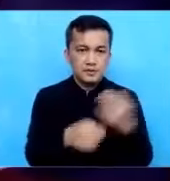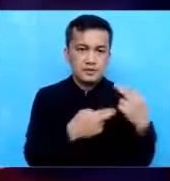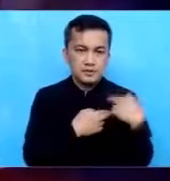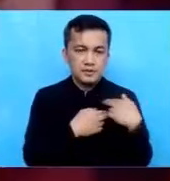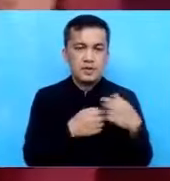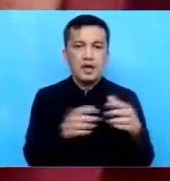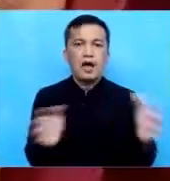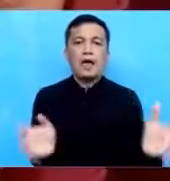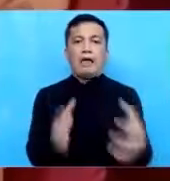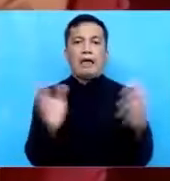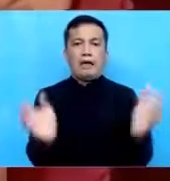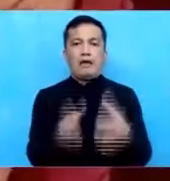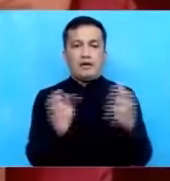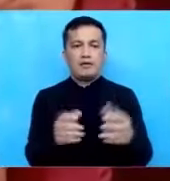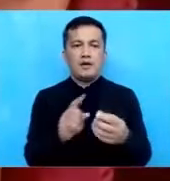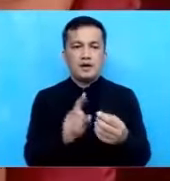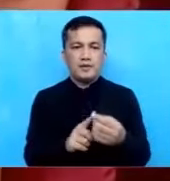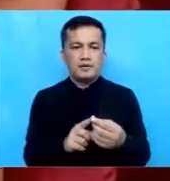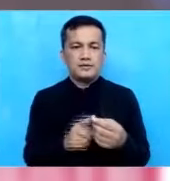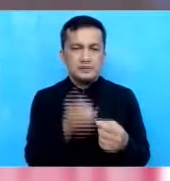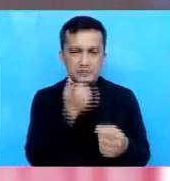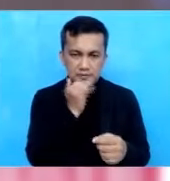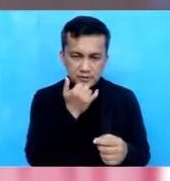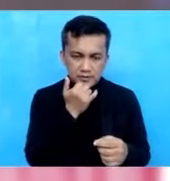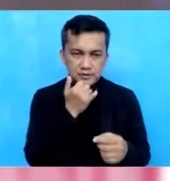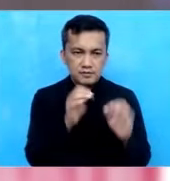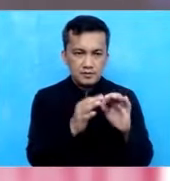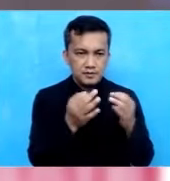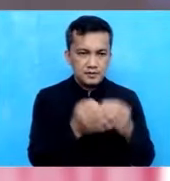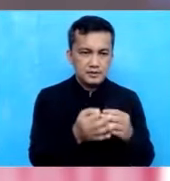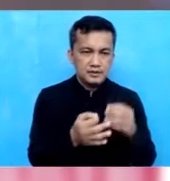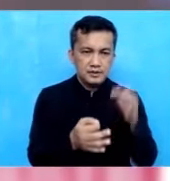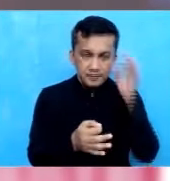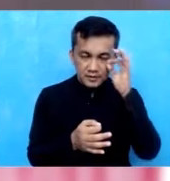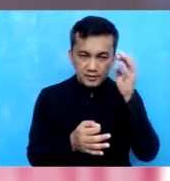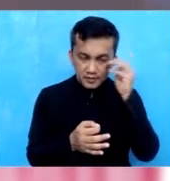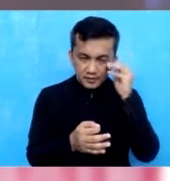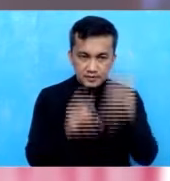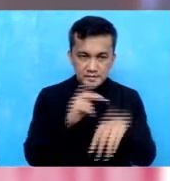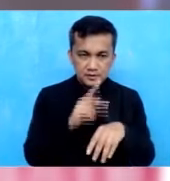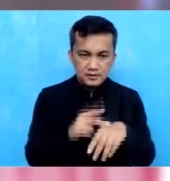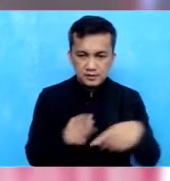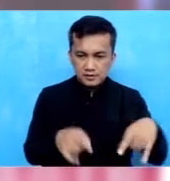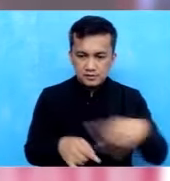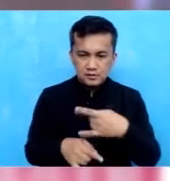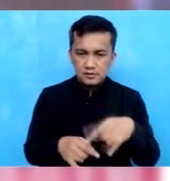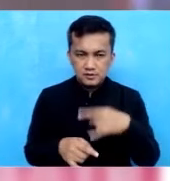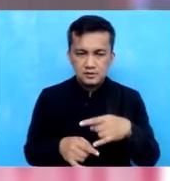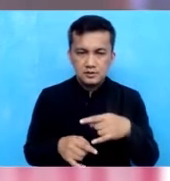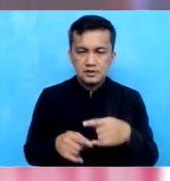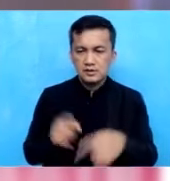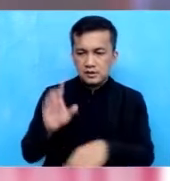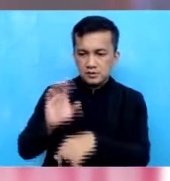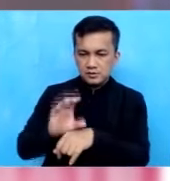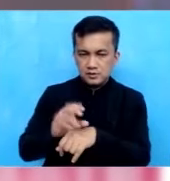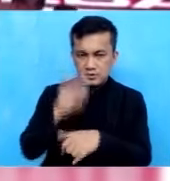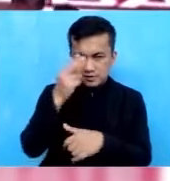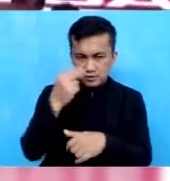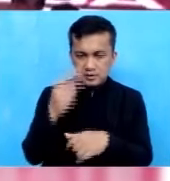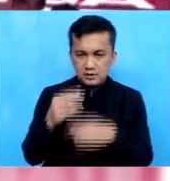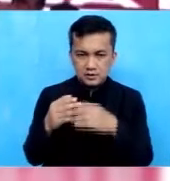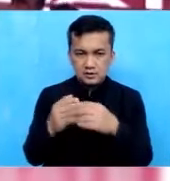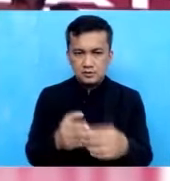sa mga naging kasalanan ng pamilya Marcos sa bansa. Nagsimula yan sa patutsada ni Gadon kontra simbahang katolika na pasimuno anya